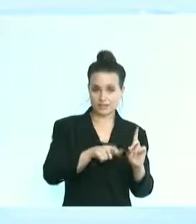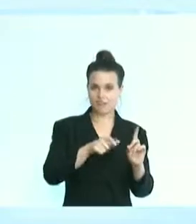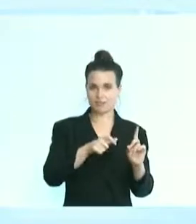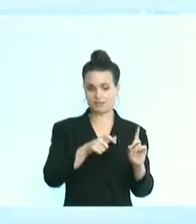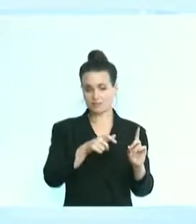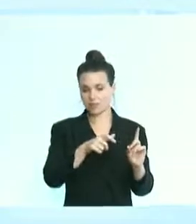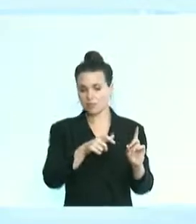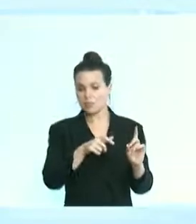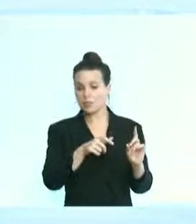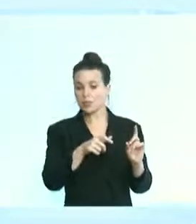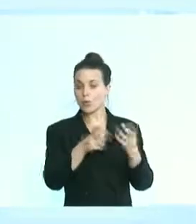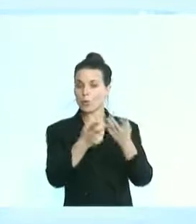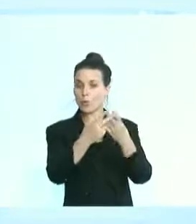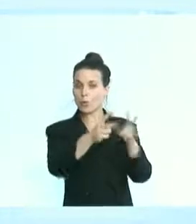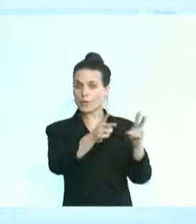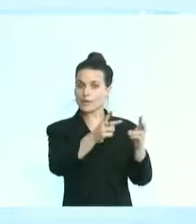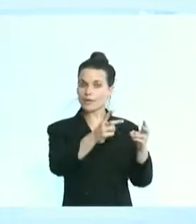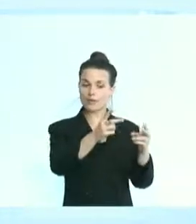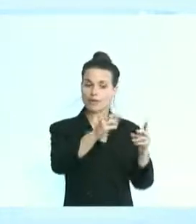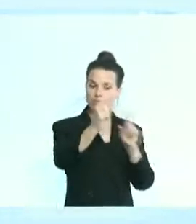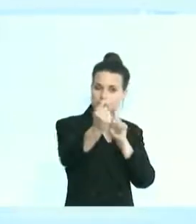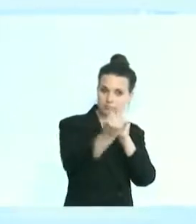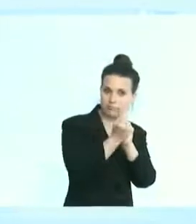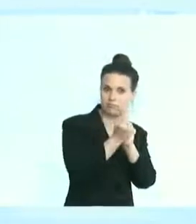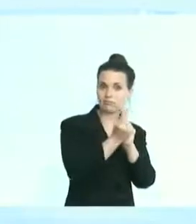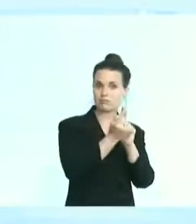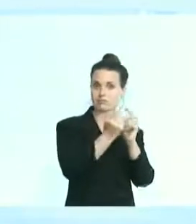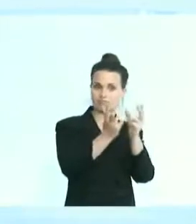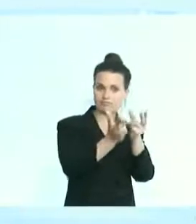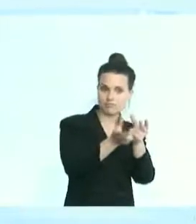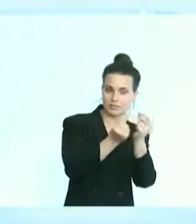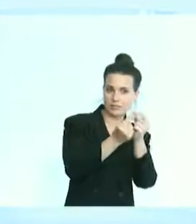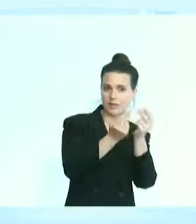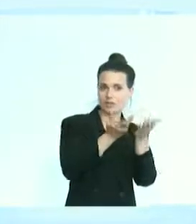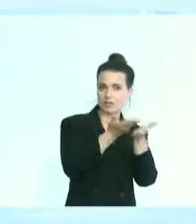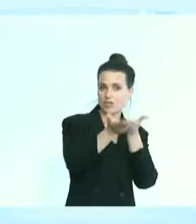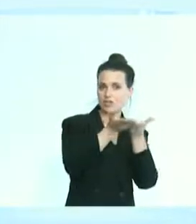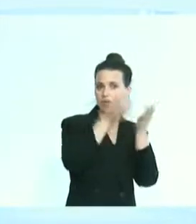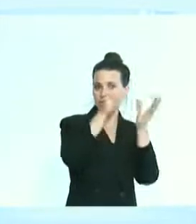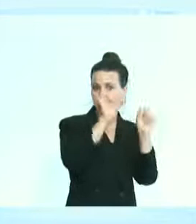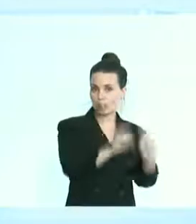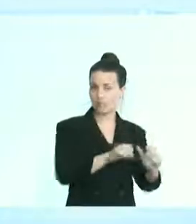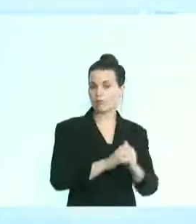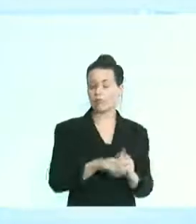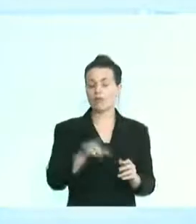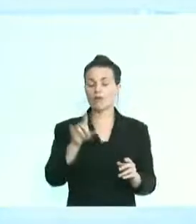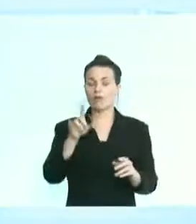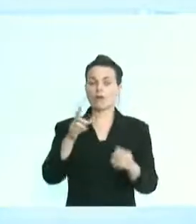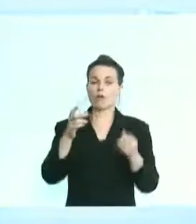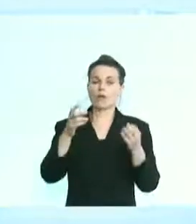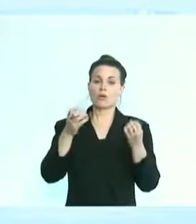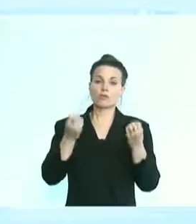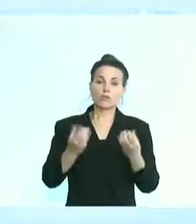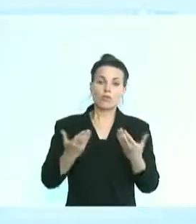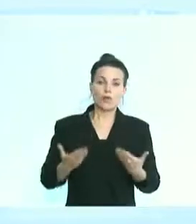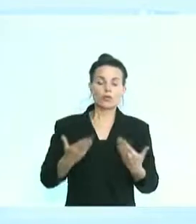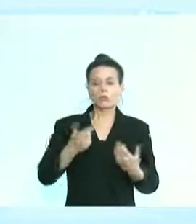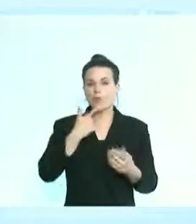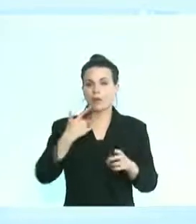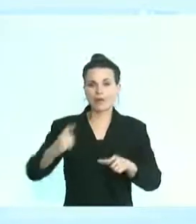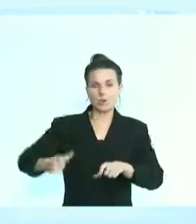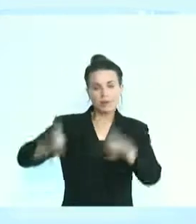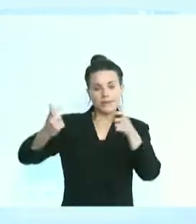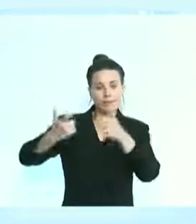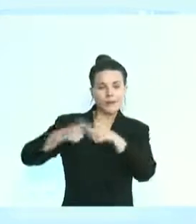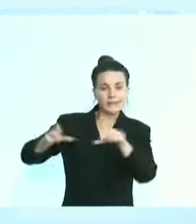administrés. Et il faut vraiment avoir cette notion aujourd'hui. C'est vrai, on parle des bâtiments, mais je crois que, enfin c'est ce que j'ai ressenti hein, depuis qu'on travaille ensemble,